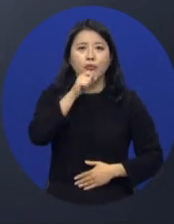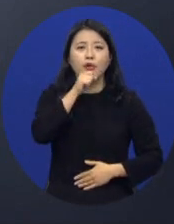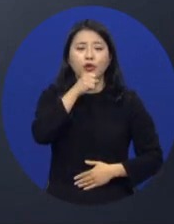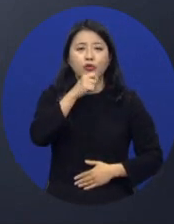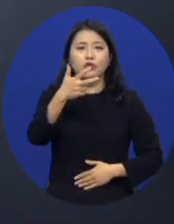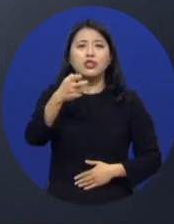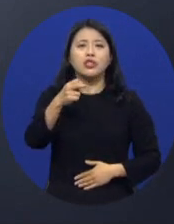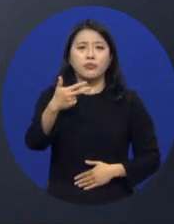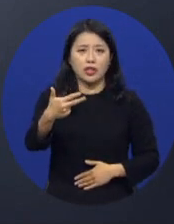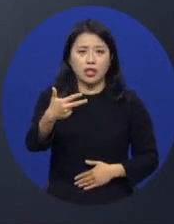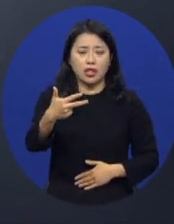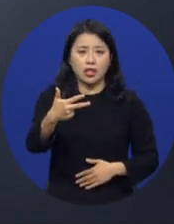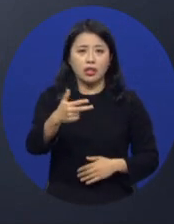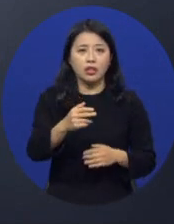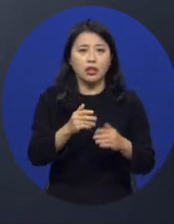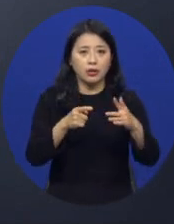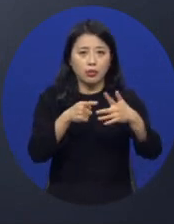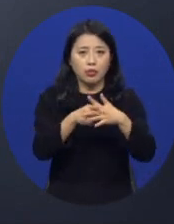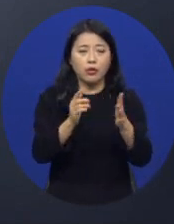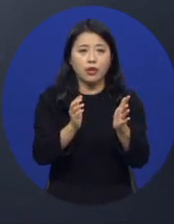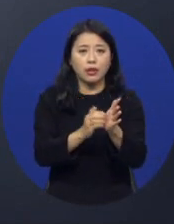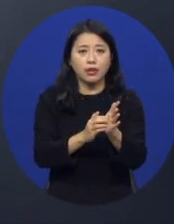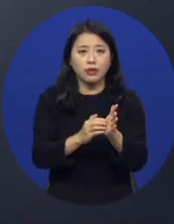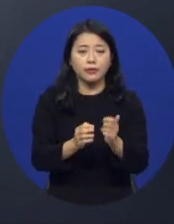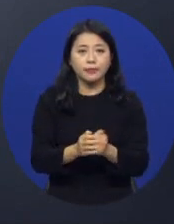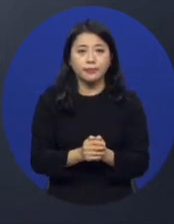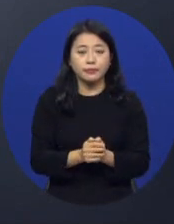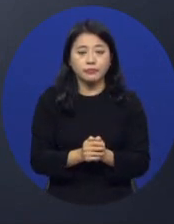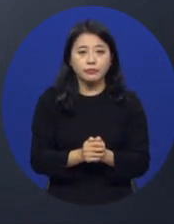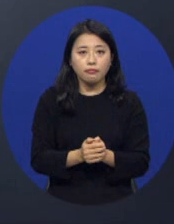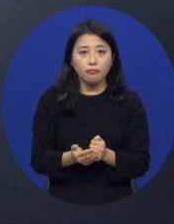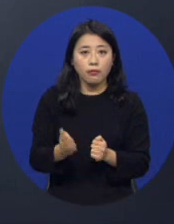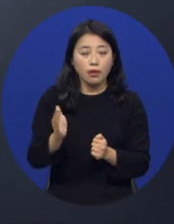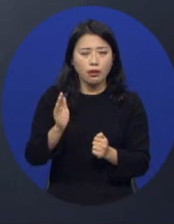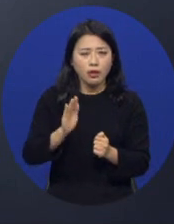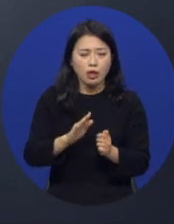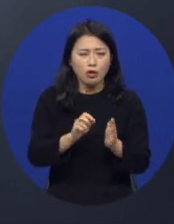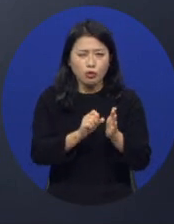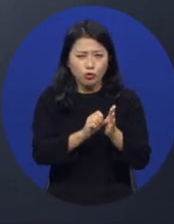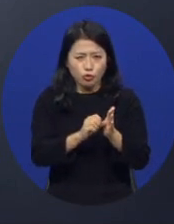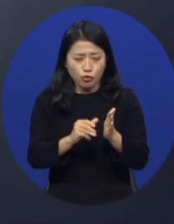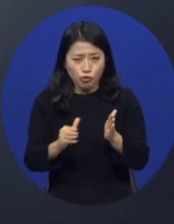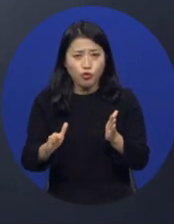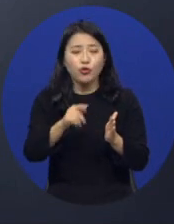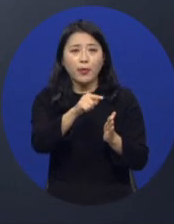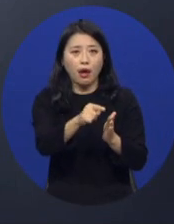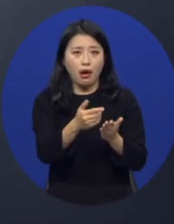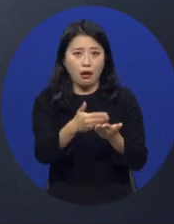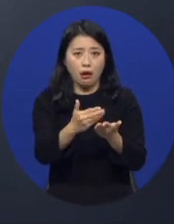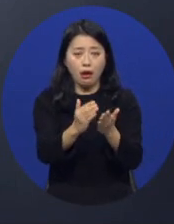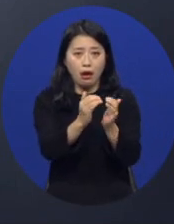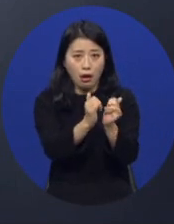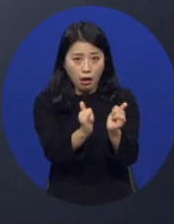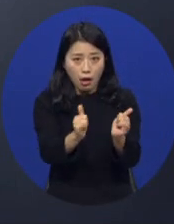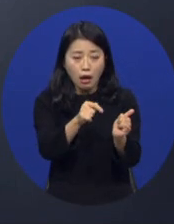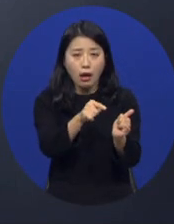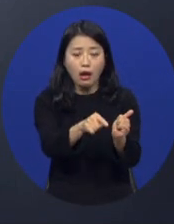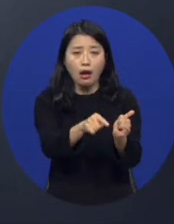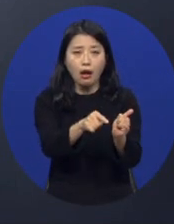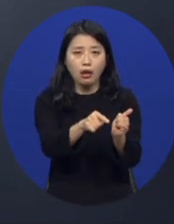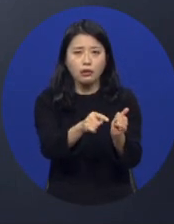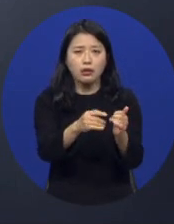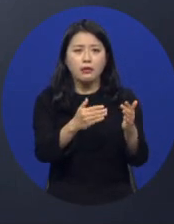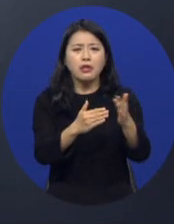평균 77점을 받아 통과했습니다 반면 화단에서 높은 평가를 받는 한 유명 작가의 작품은